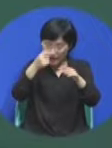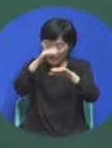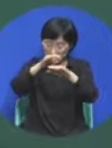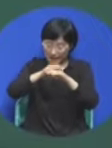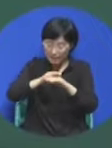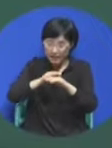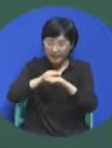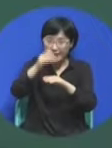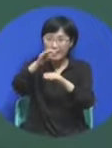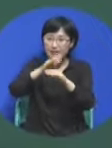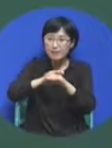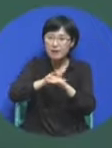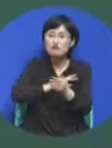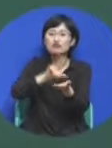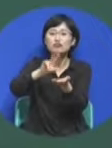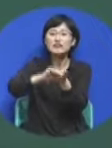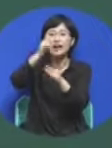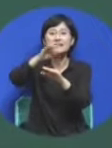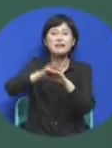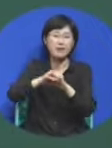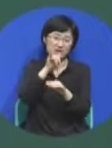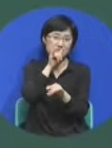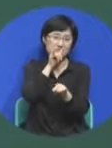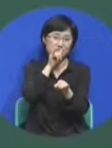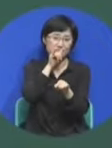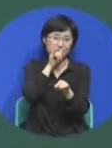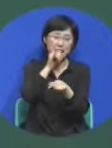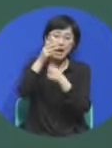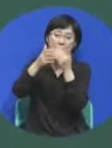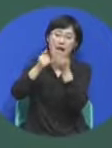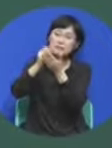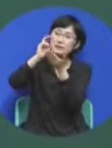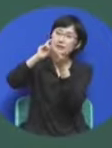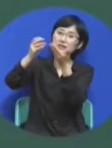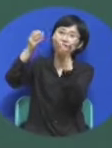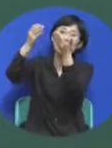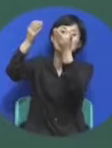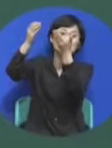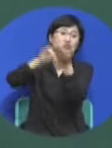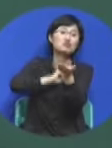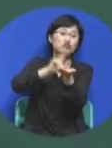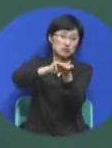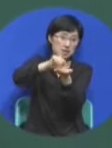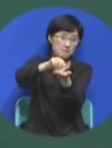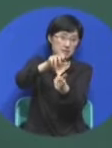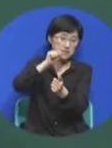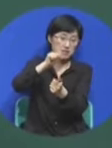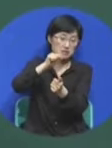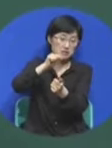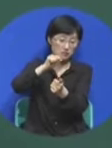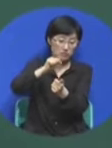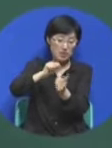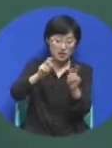如果你们仔细观察的话，我们在礼拜之前第一首唱的赞美都是 하나님의 이름을 경배하고 하나님을 찬양하는 그런 내용이 담긴 예배 찬양.